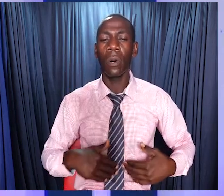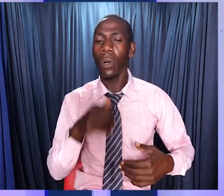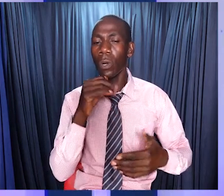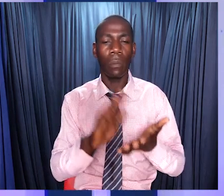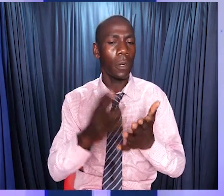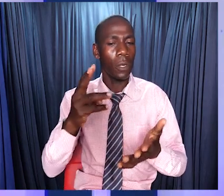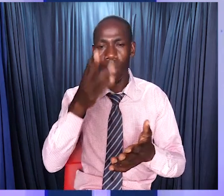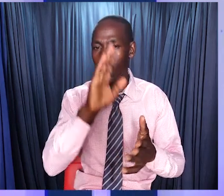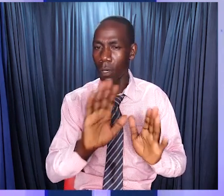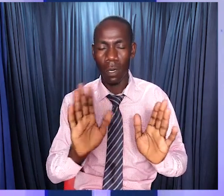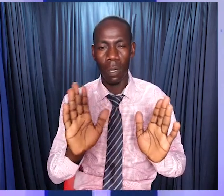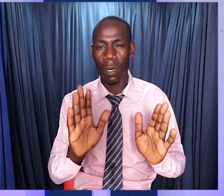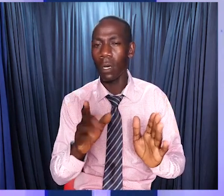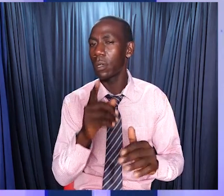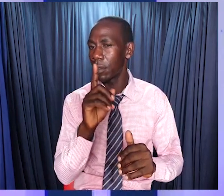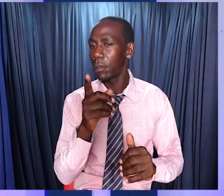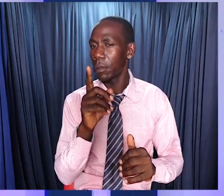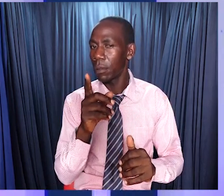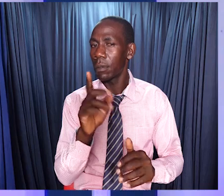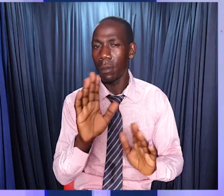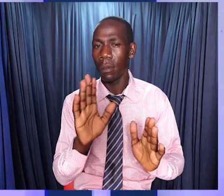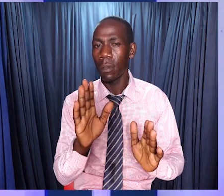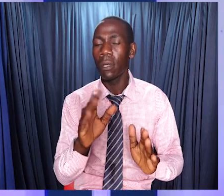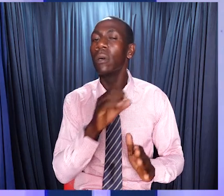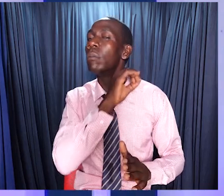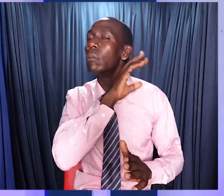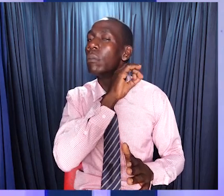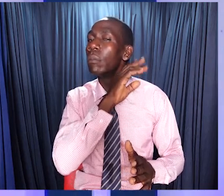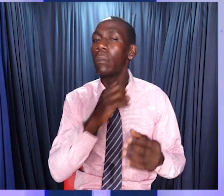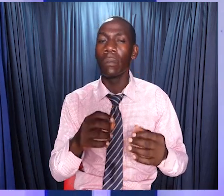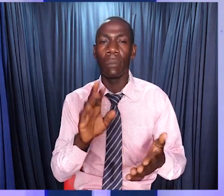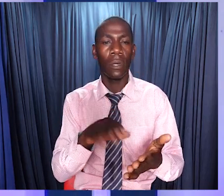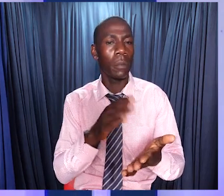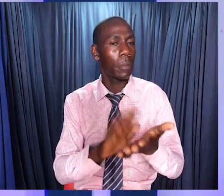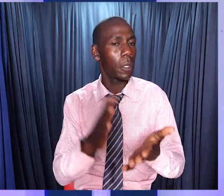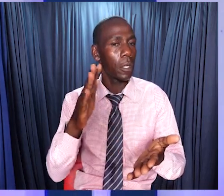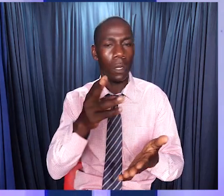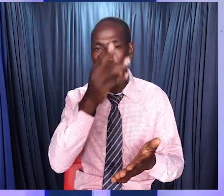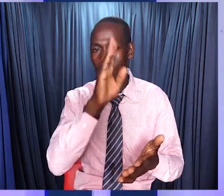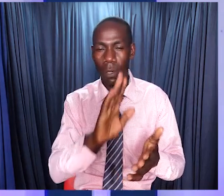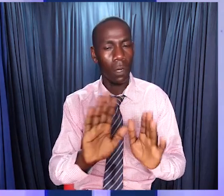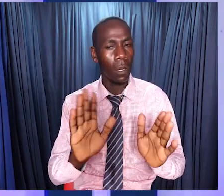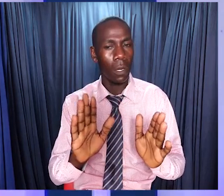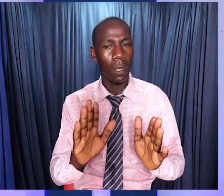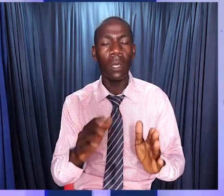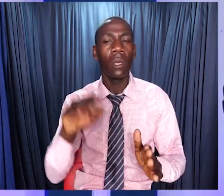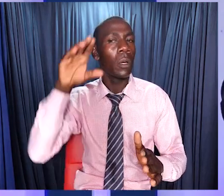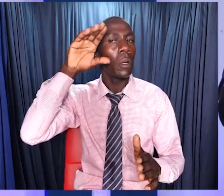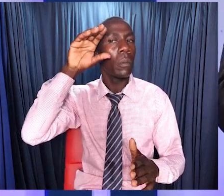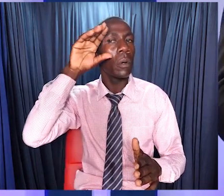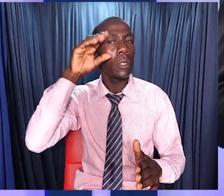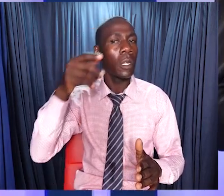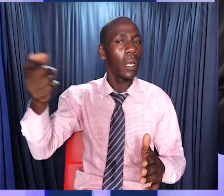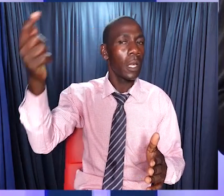praising God that way. Yeah. Okay. Hizo sikeleza watu kusifu Mungu. That's not the noise for praising. Ndio mwenyewe alipokuja kweli